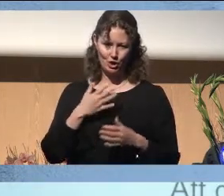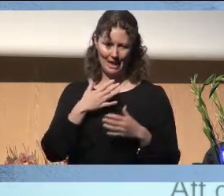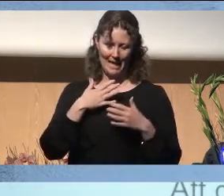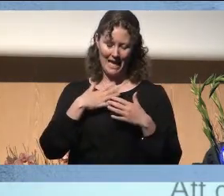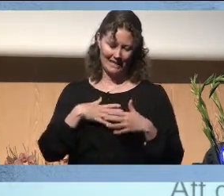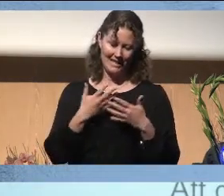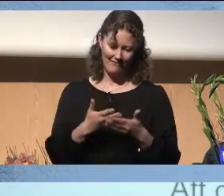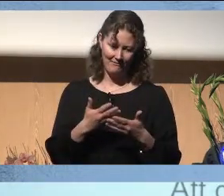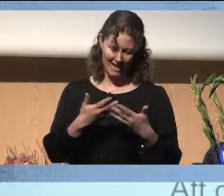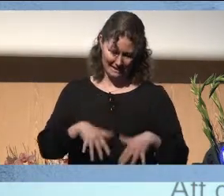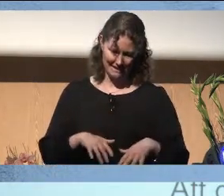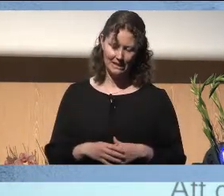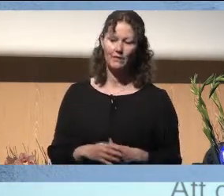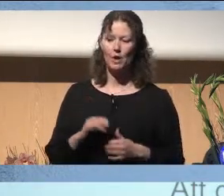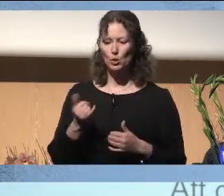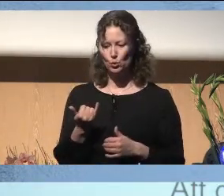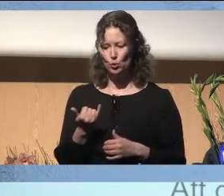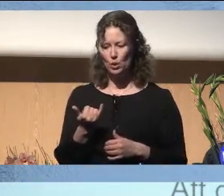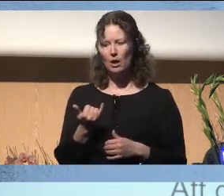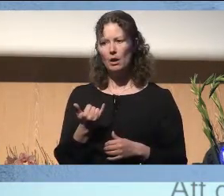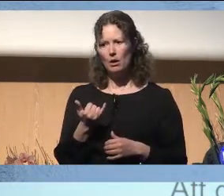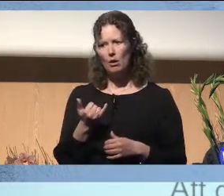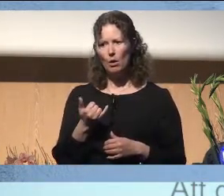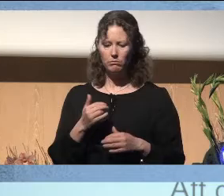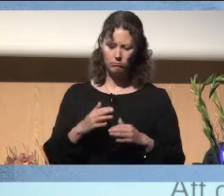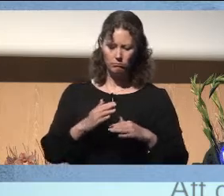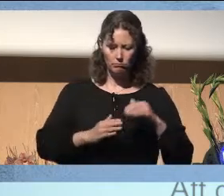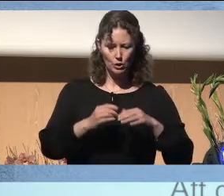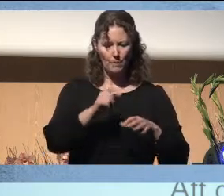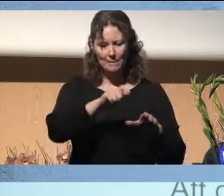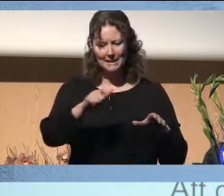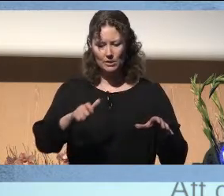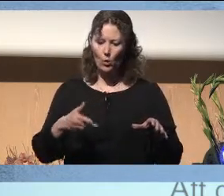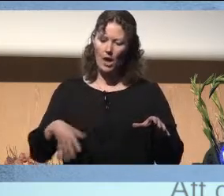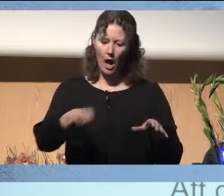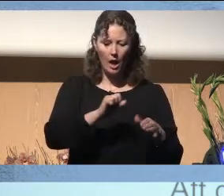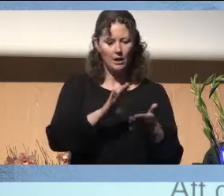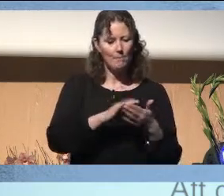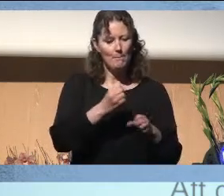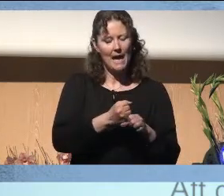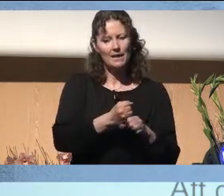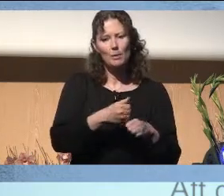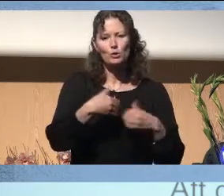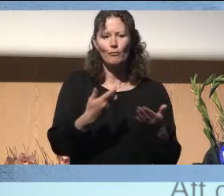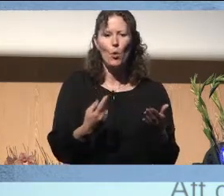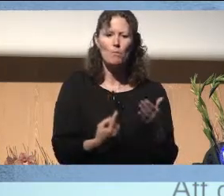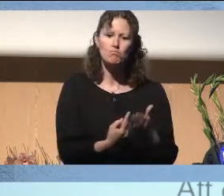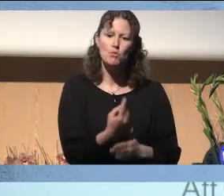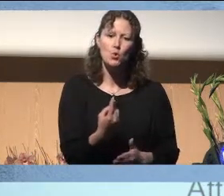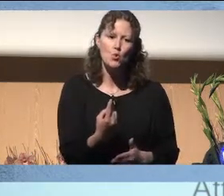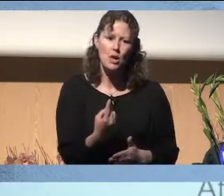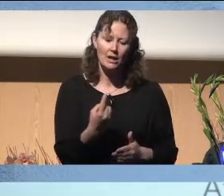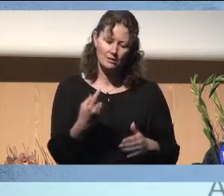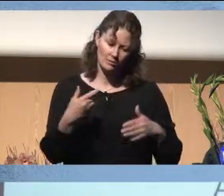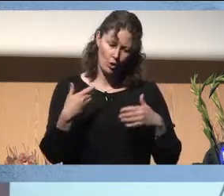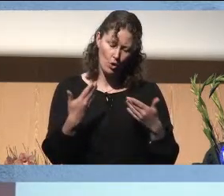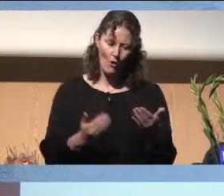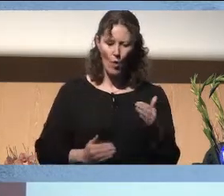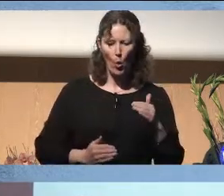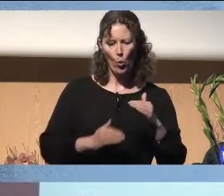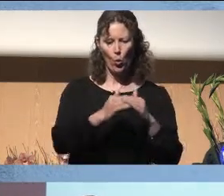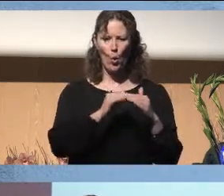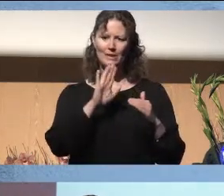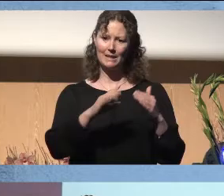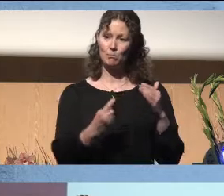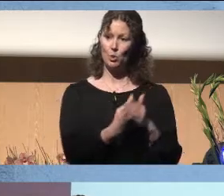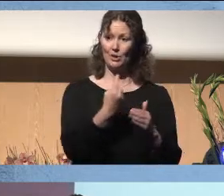är att bygga människor, att ge alla medarbetare chans och få nå hela sin potential.